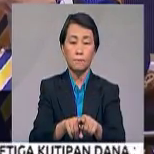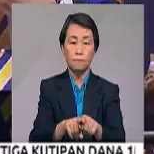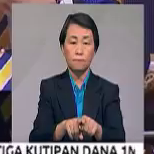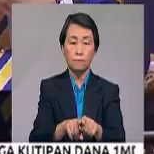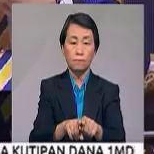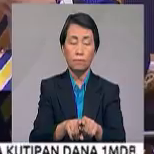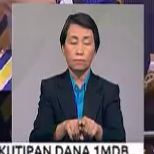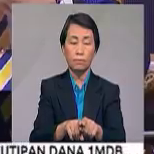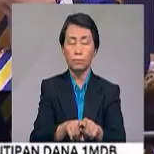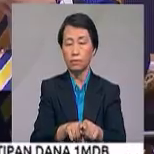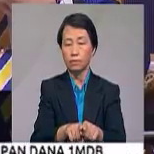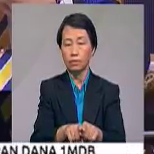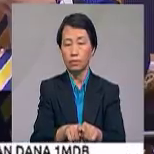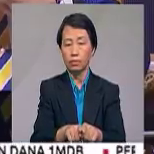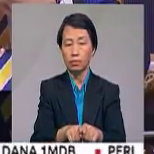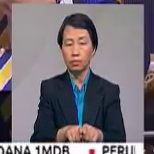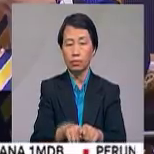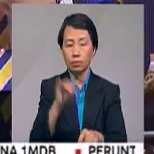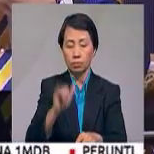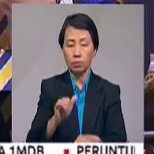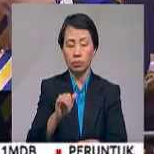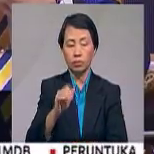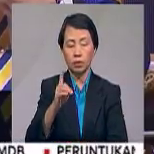yang lebih tua,